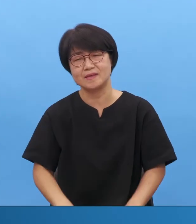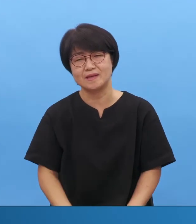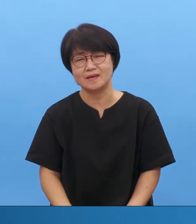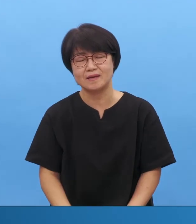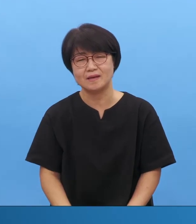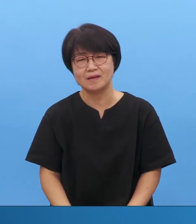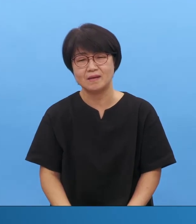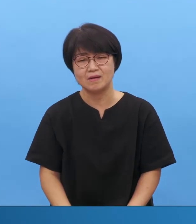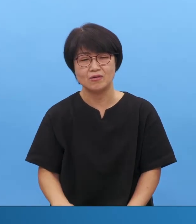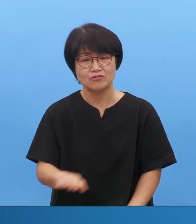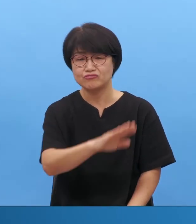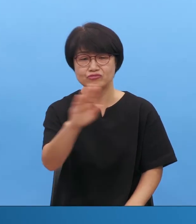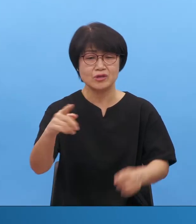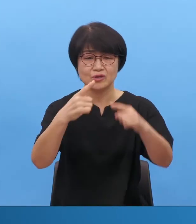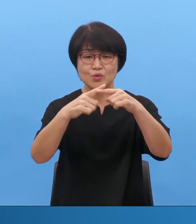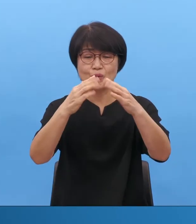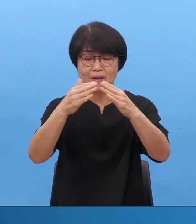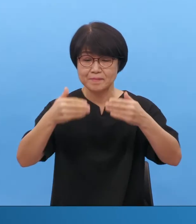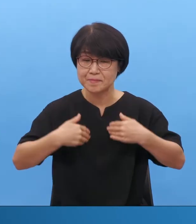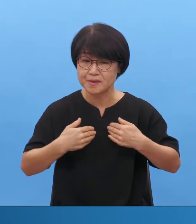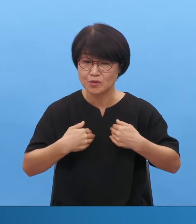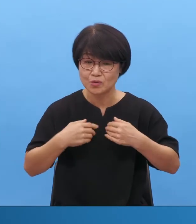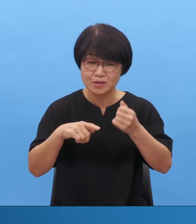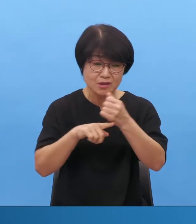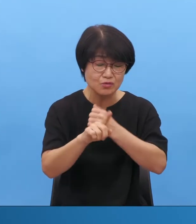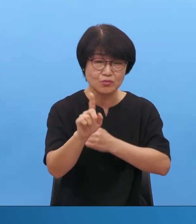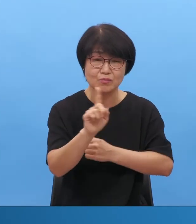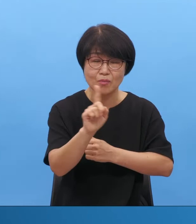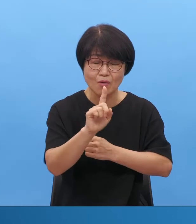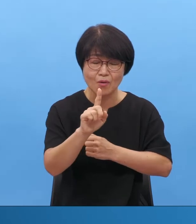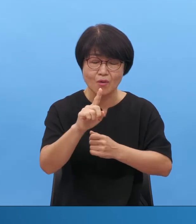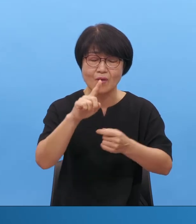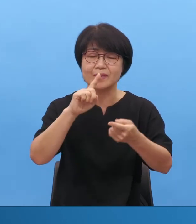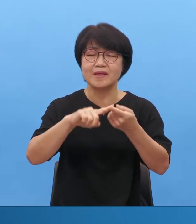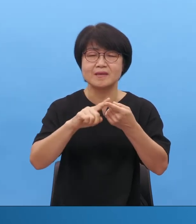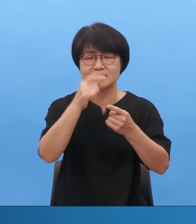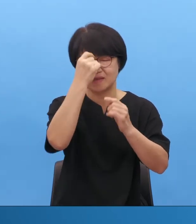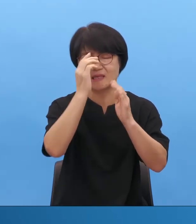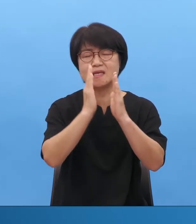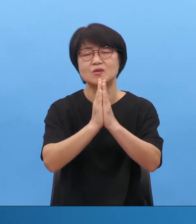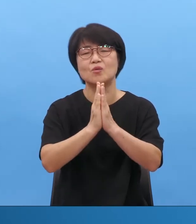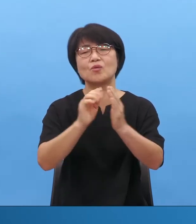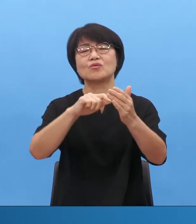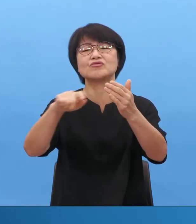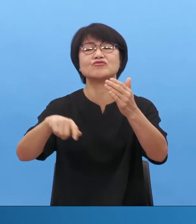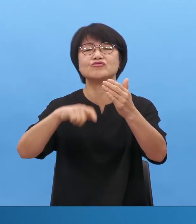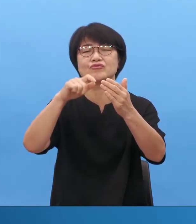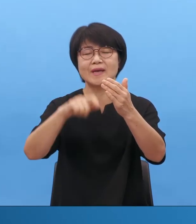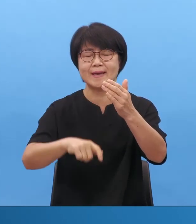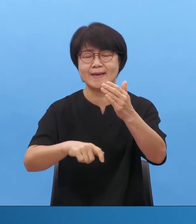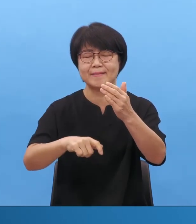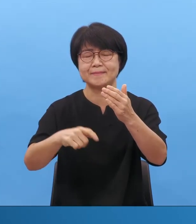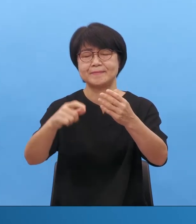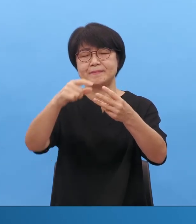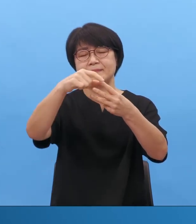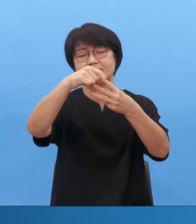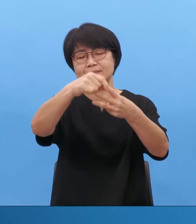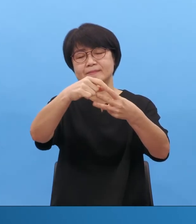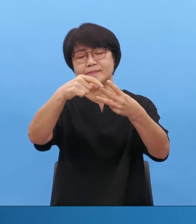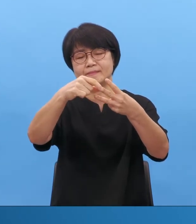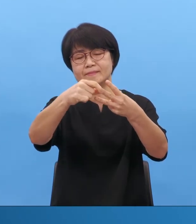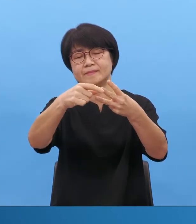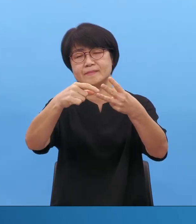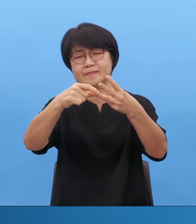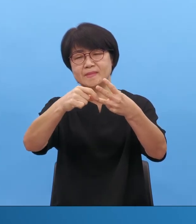기도로 질문한 겁니다. And I asked this question constantly 그러니까요. inside of prayer. 큰 게 보인 게 지금요 이게 없어서 하나님은